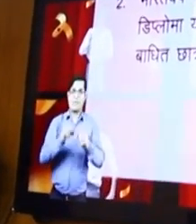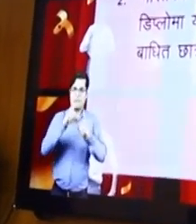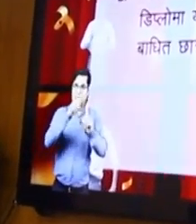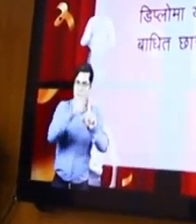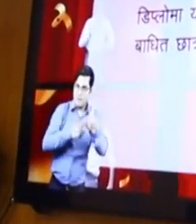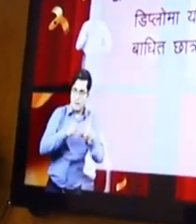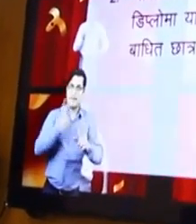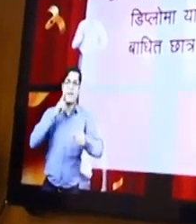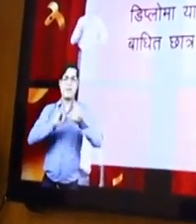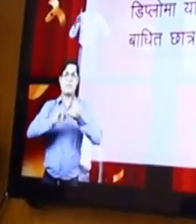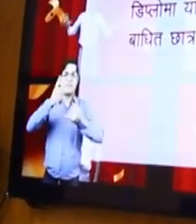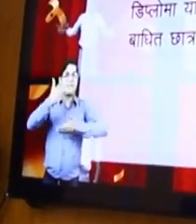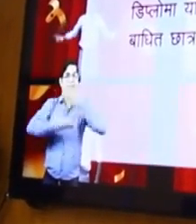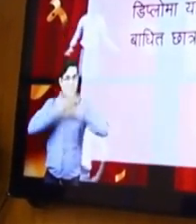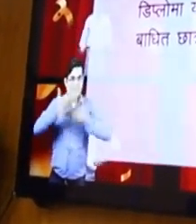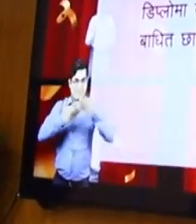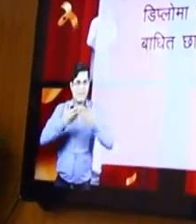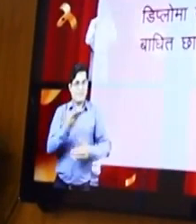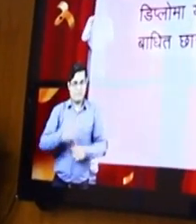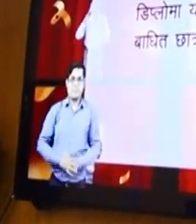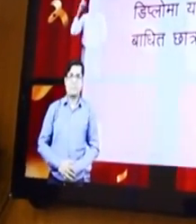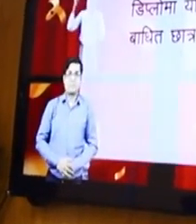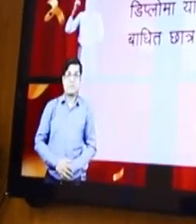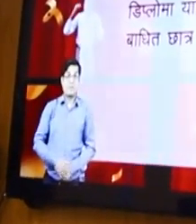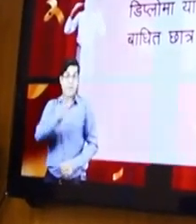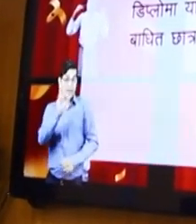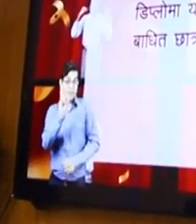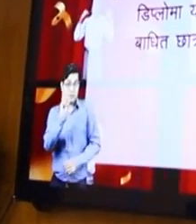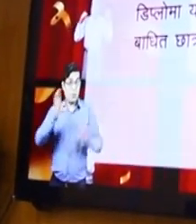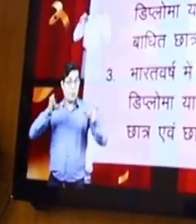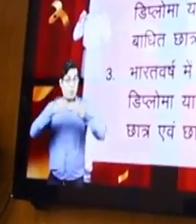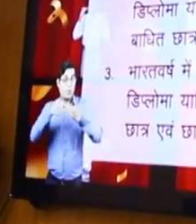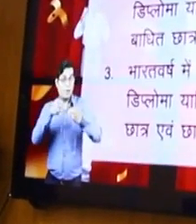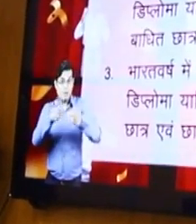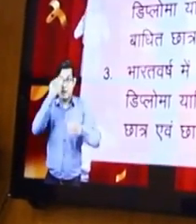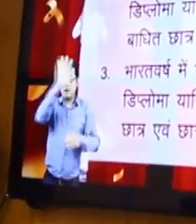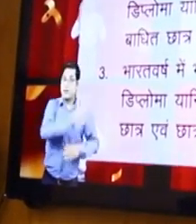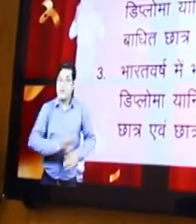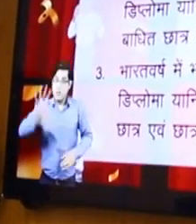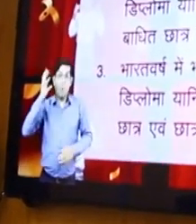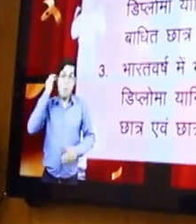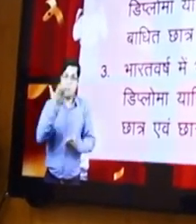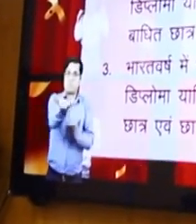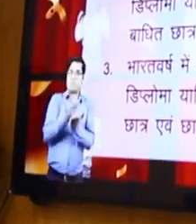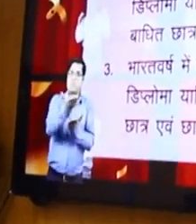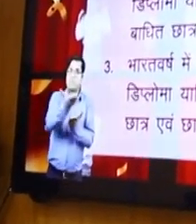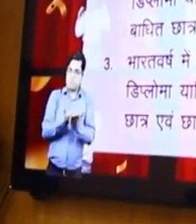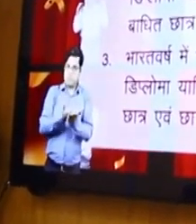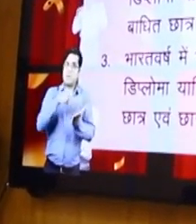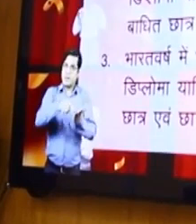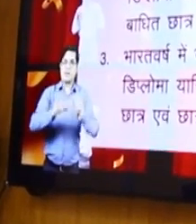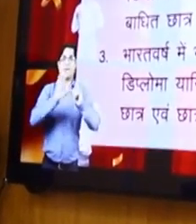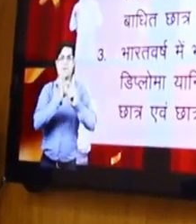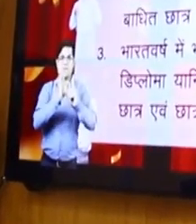यानी DTISL कार्यक्रम में पढ़ने वाले श्रवण बाधित छात्र एवं छात्राएं। तीसरी, भारतवर्ष में भारतीय सांकेतिक